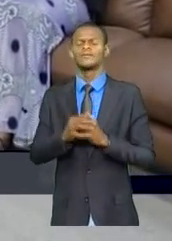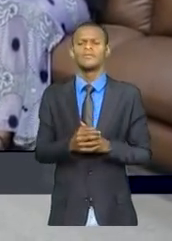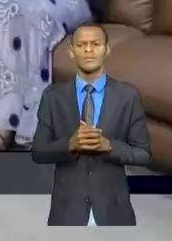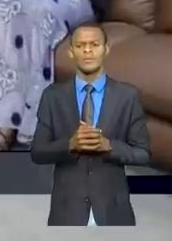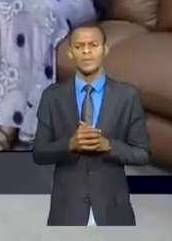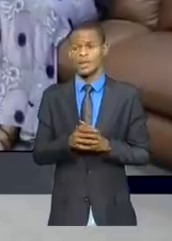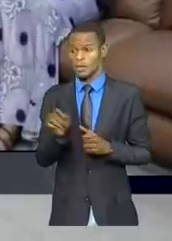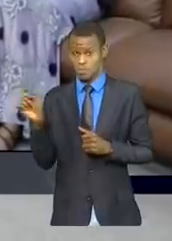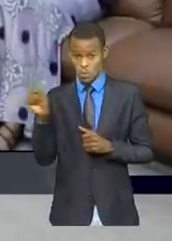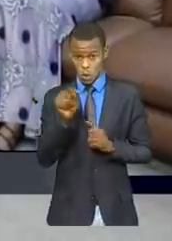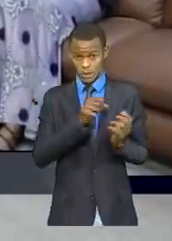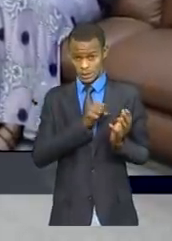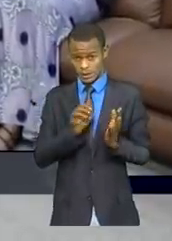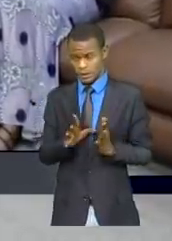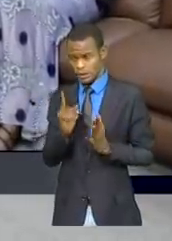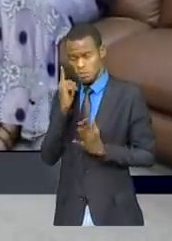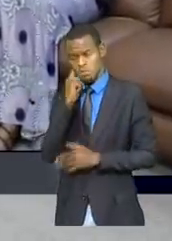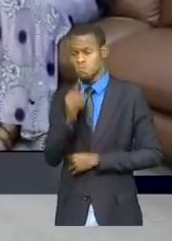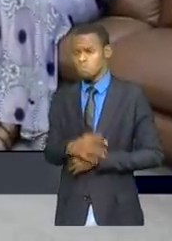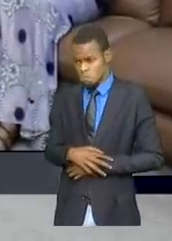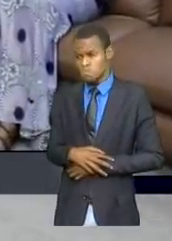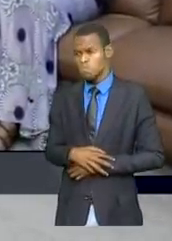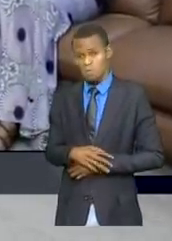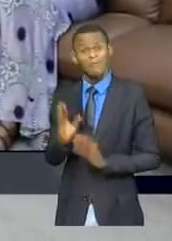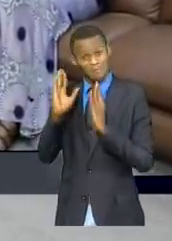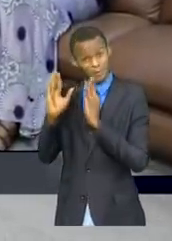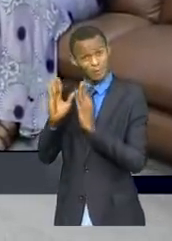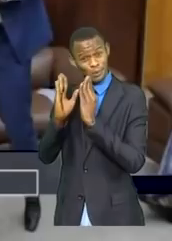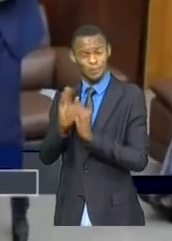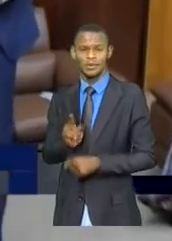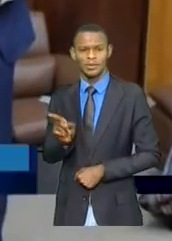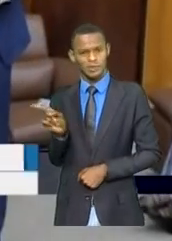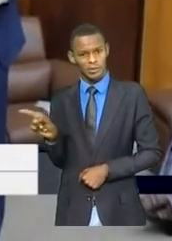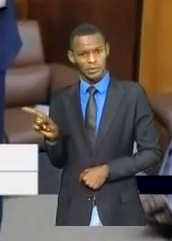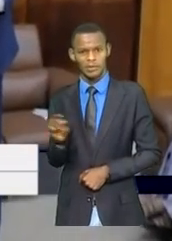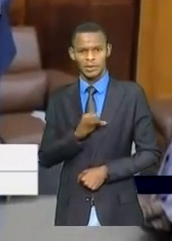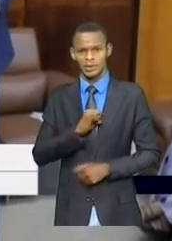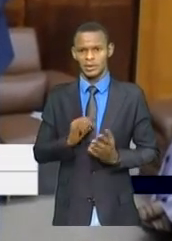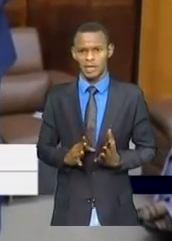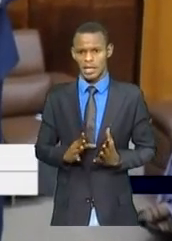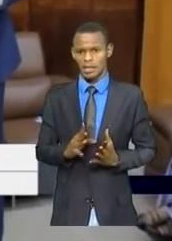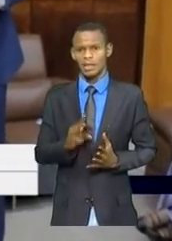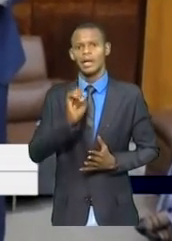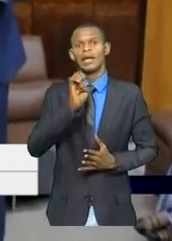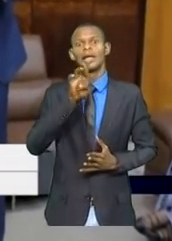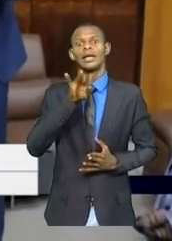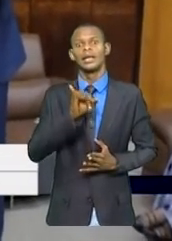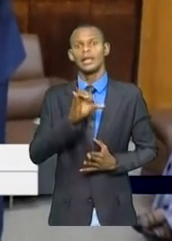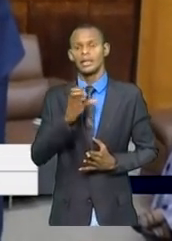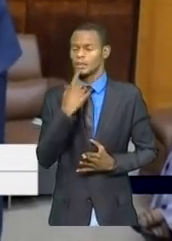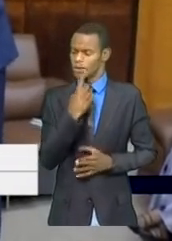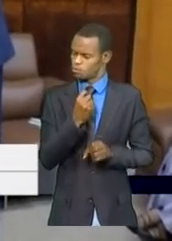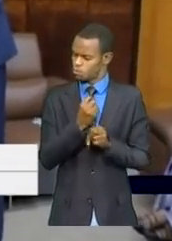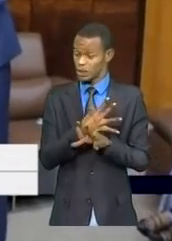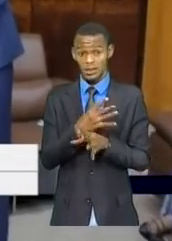une oreille attentive aux propos du candidat gouverneur Eric Ngalula Ilunga, qui s'est dit prêt et déterminé une fois porté à la tête de